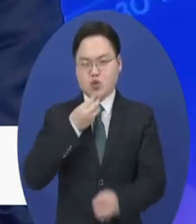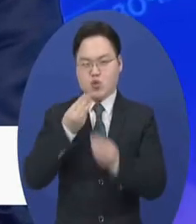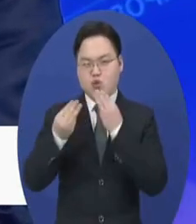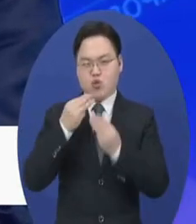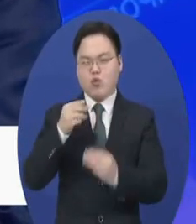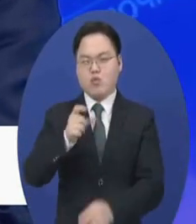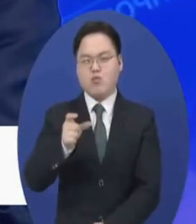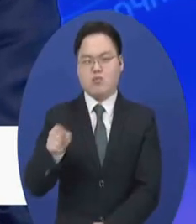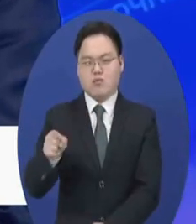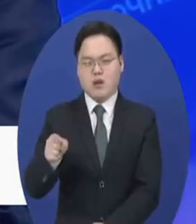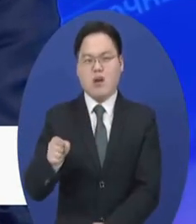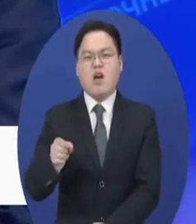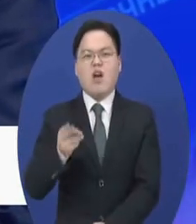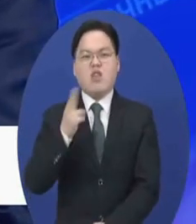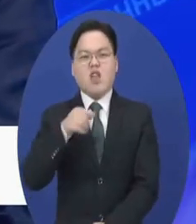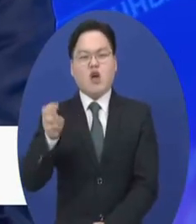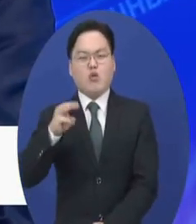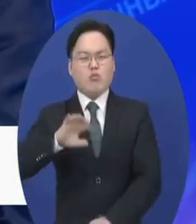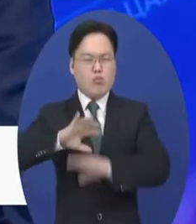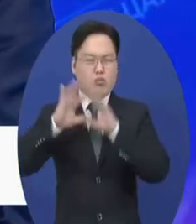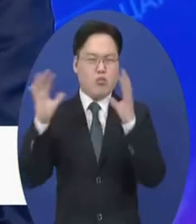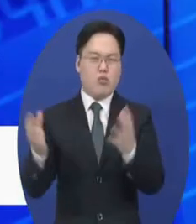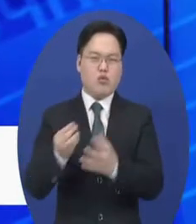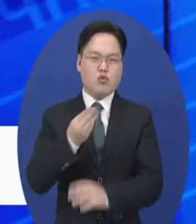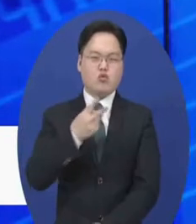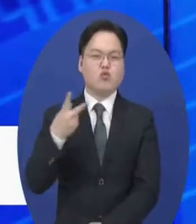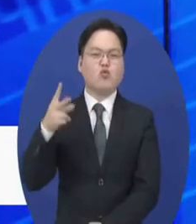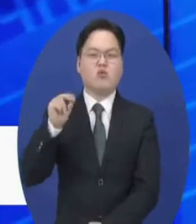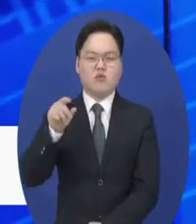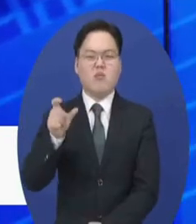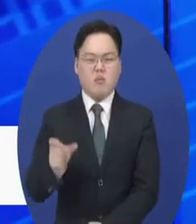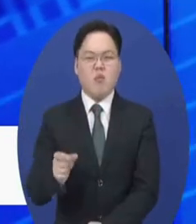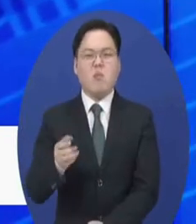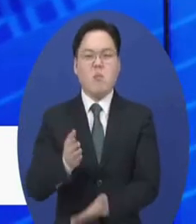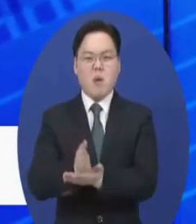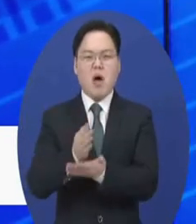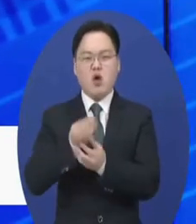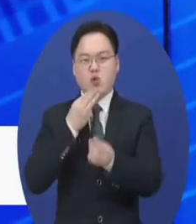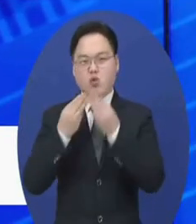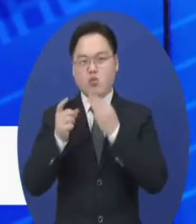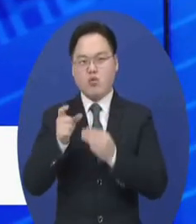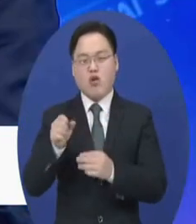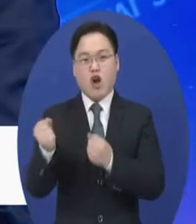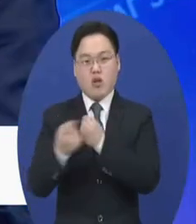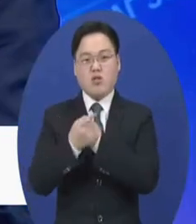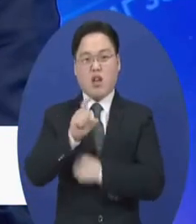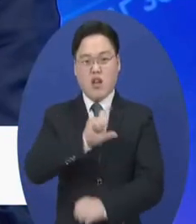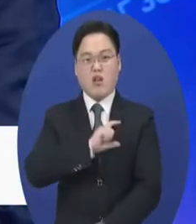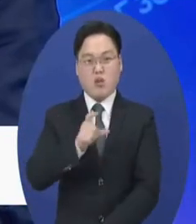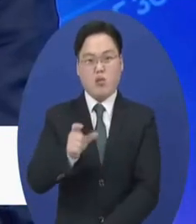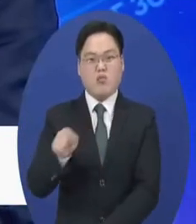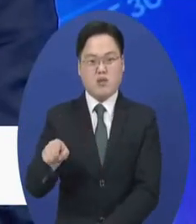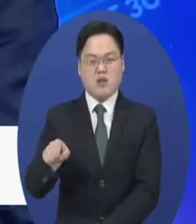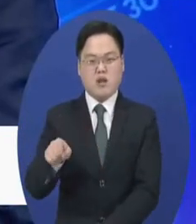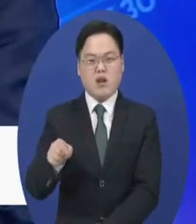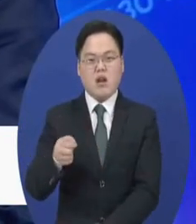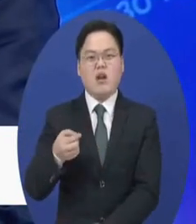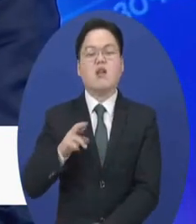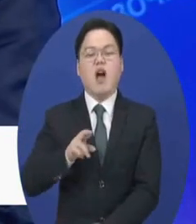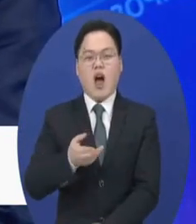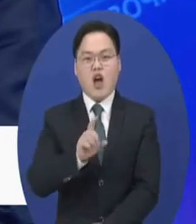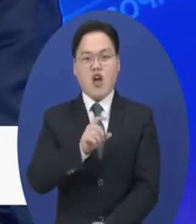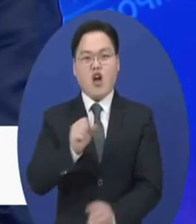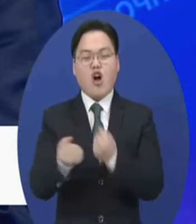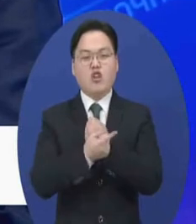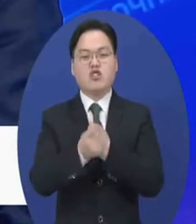шатны шүүхт, ав заадах шатны шүүхт, шүүхийн шүүгчд хүртэл орсон явж байгаа байхгүй. За энэ хүмүүс чинь бол бас онцгой эрхтэй хүмүүс шүү дээ. Ямар эрхтэй хүмүүс байдаг вэ